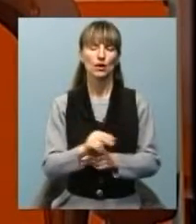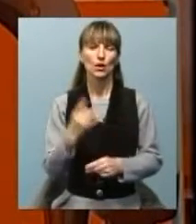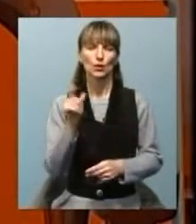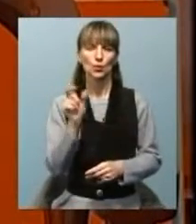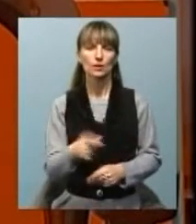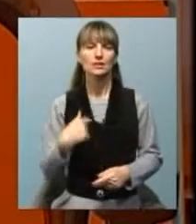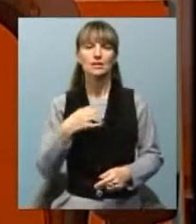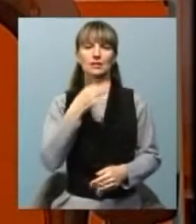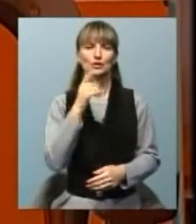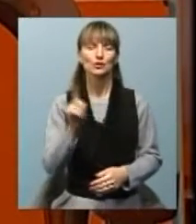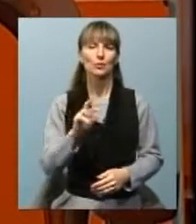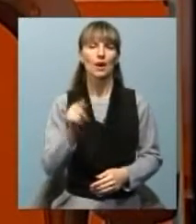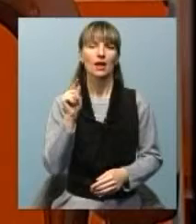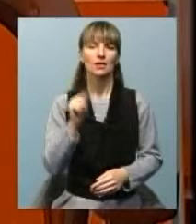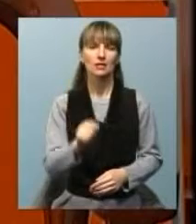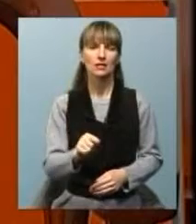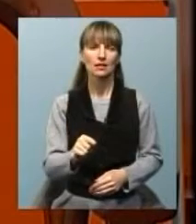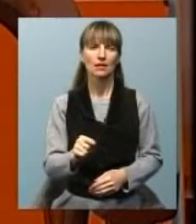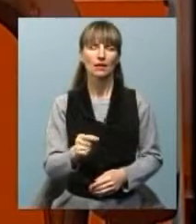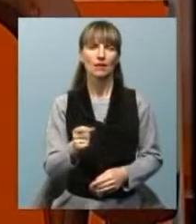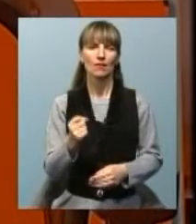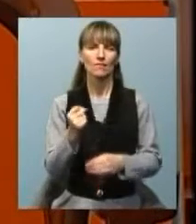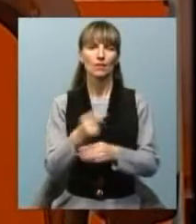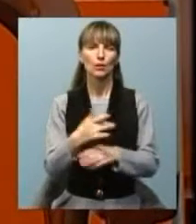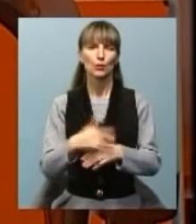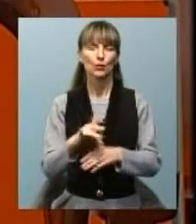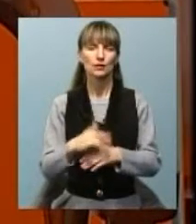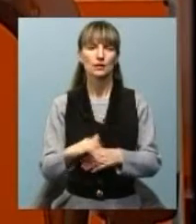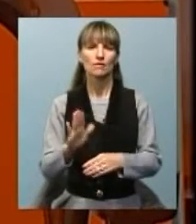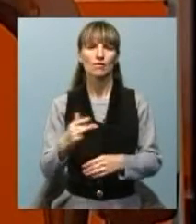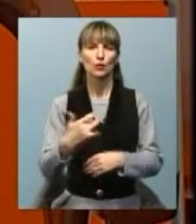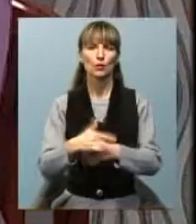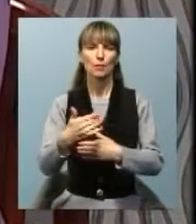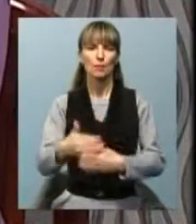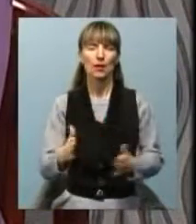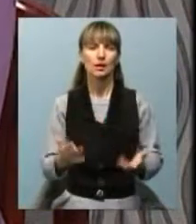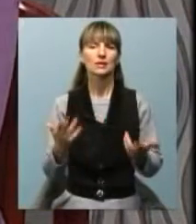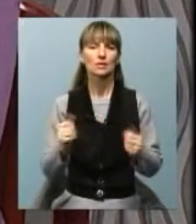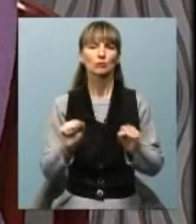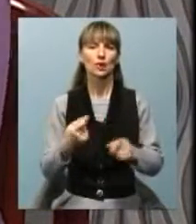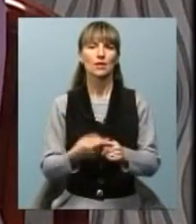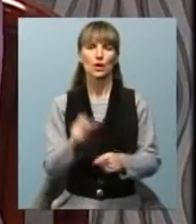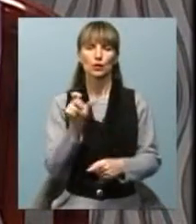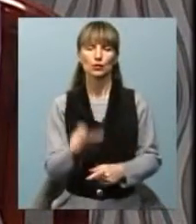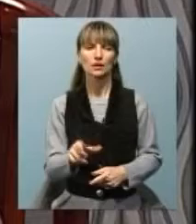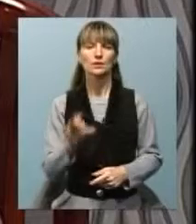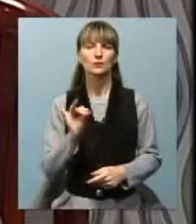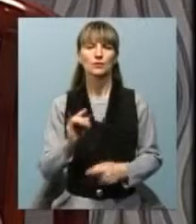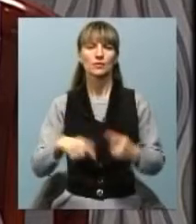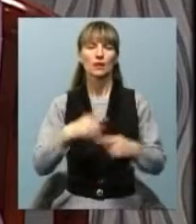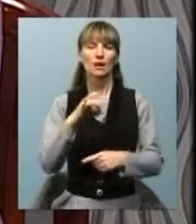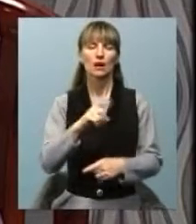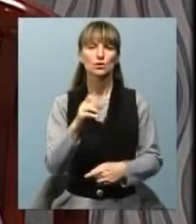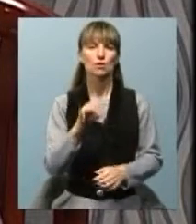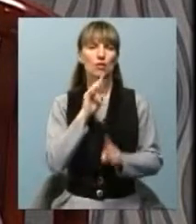скажу, щоб вона викинула мусор в мусорний бак. Так, можливо, ця людина, вона і наступного